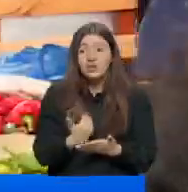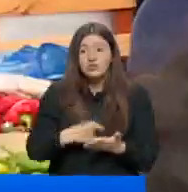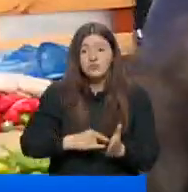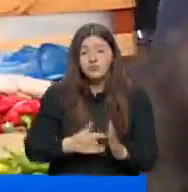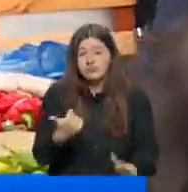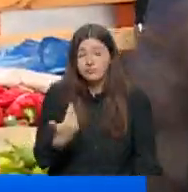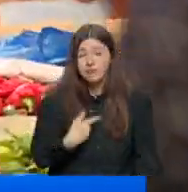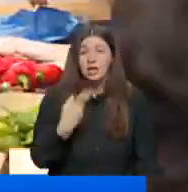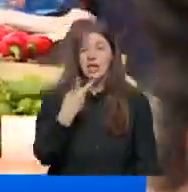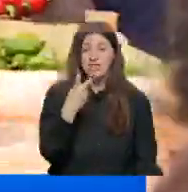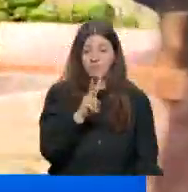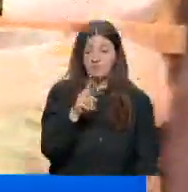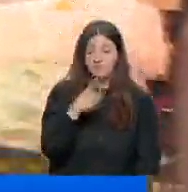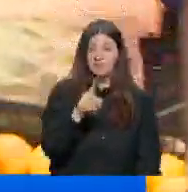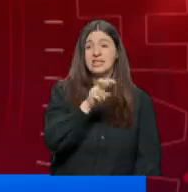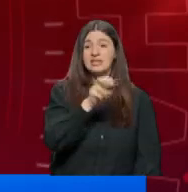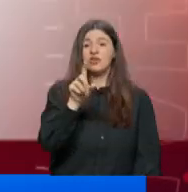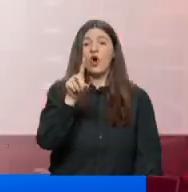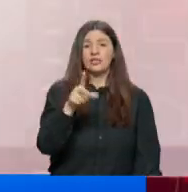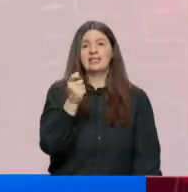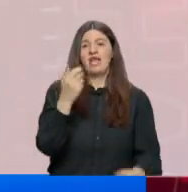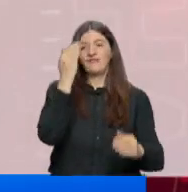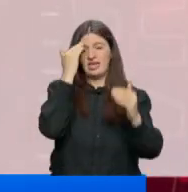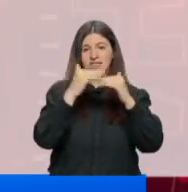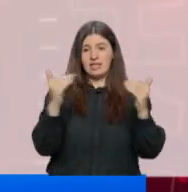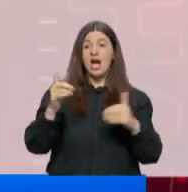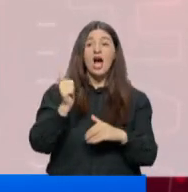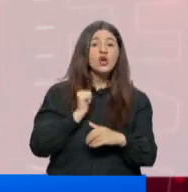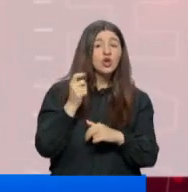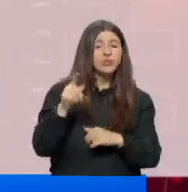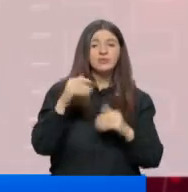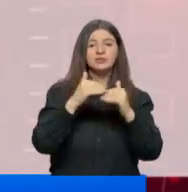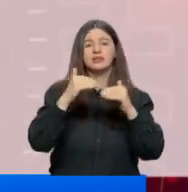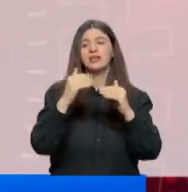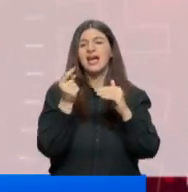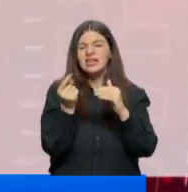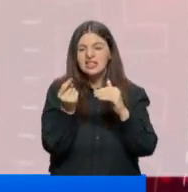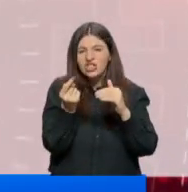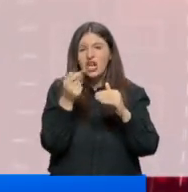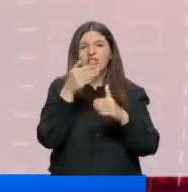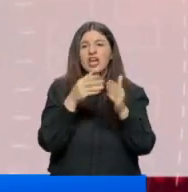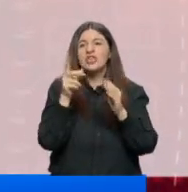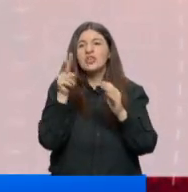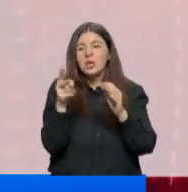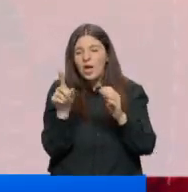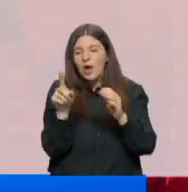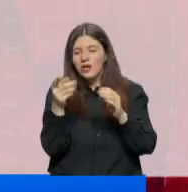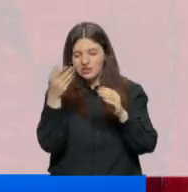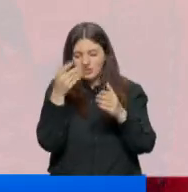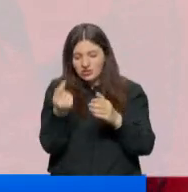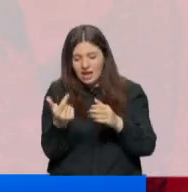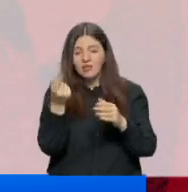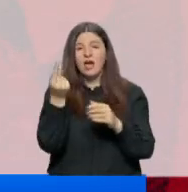geçinebilirim? 20.818 lira yoksulluk sınırı. Asgari ücret bu sınırın çeyreğinden de az. Asgari